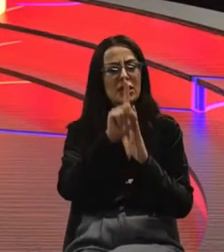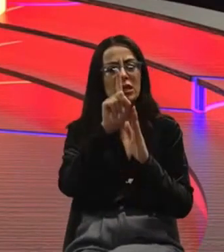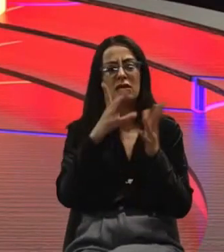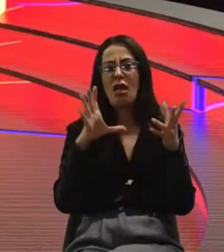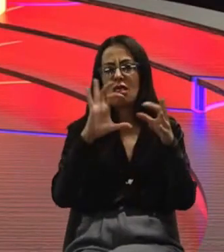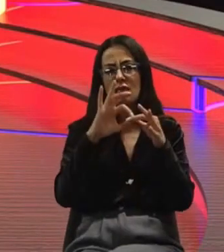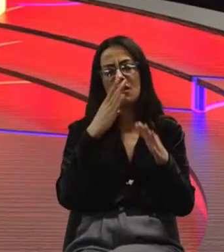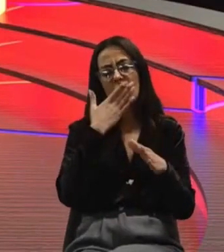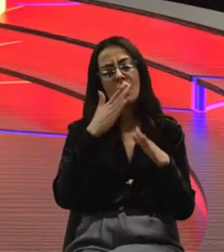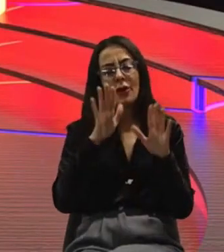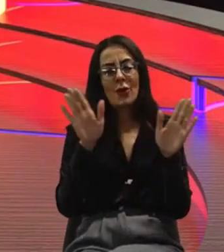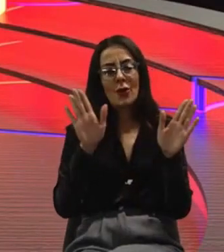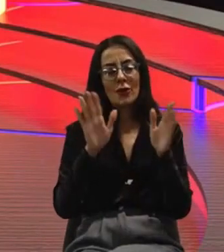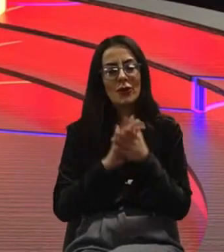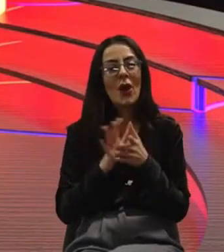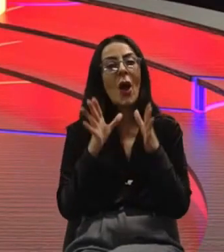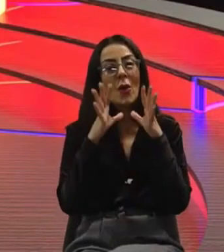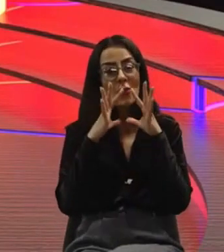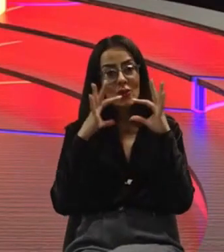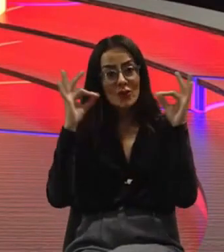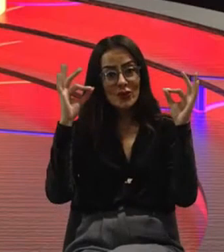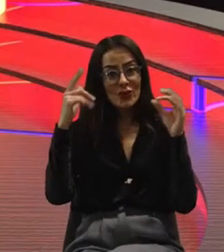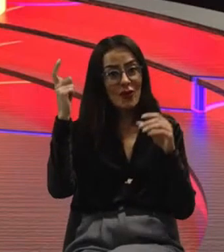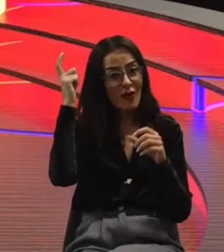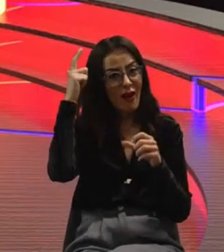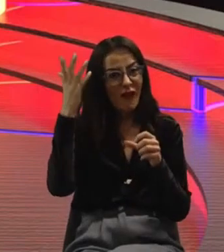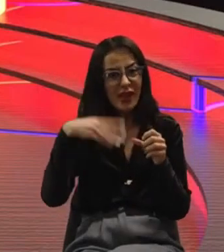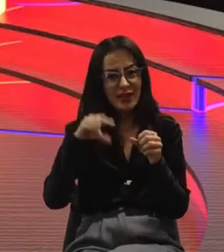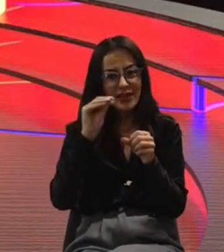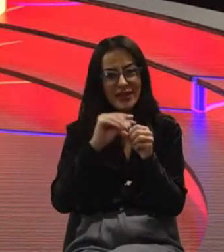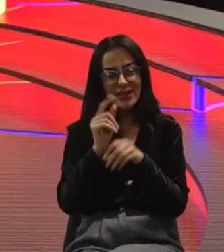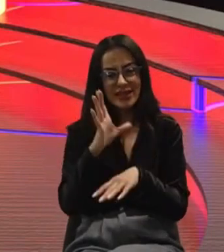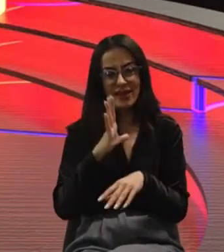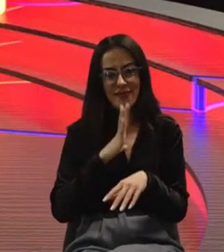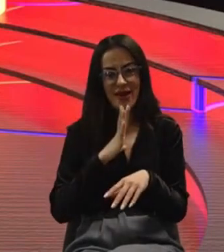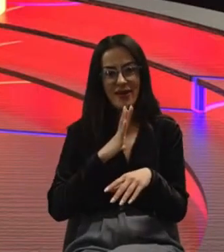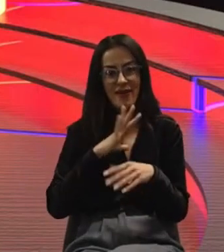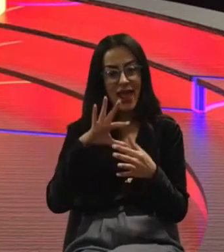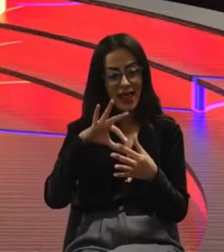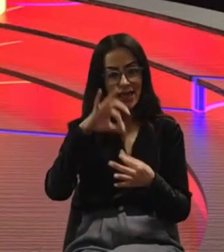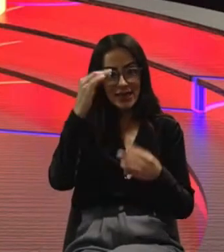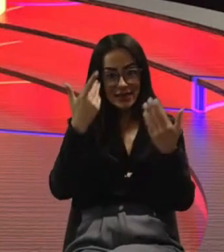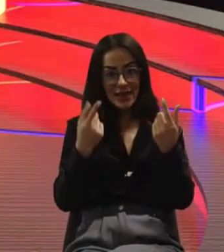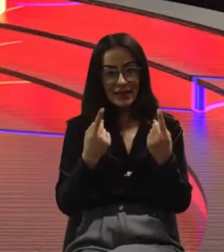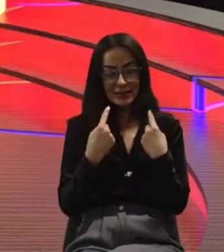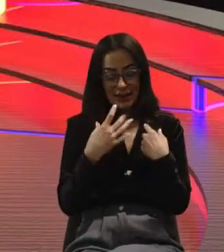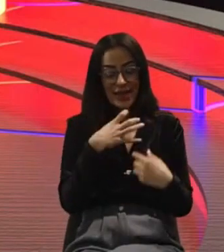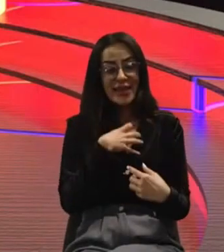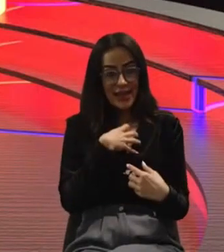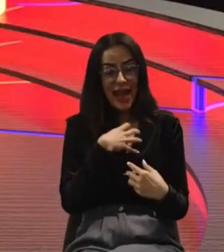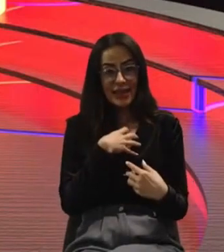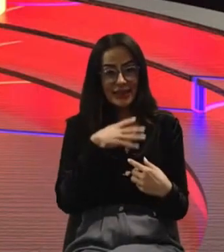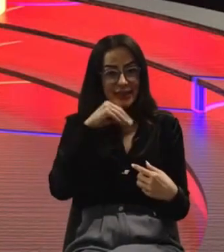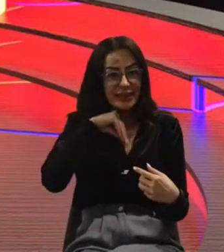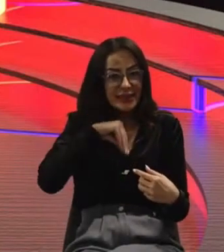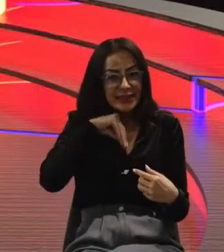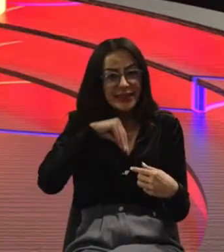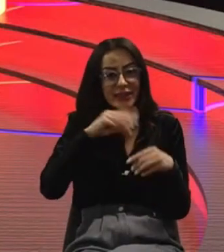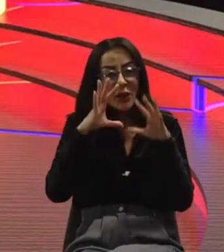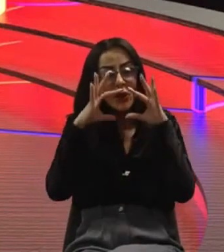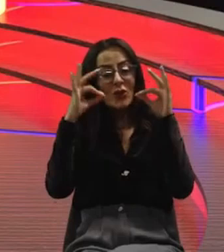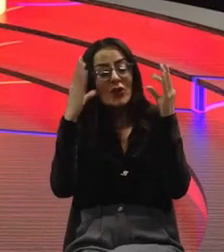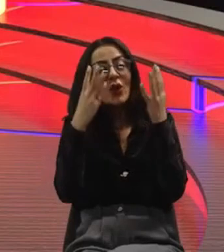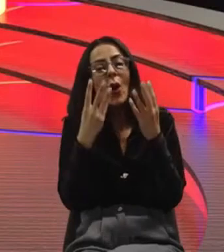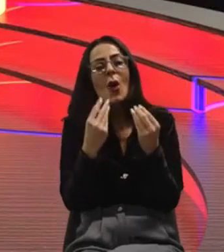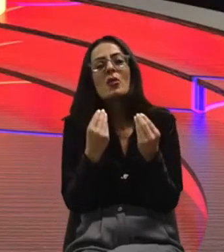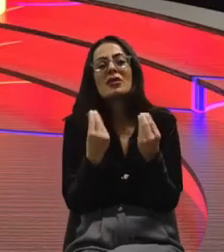yok mutlulukla sizin biraz daha kafanızın içinde insanın kendisinden mutlu olması gerekiyor Sen kes Sen mutluysan bu yoksa bir insan